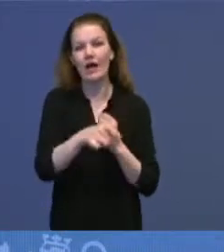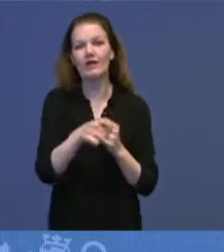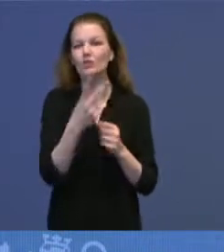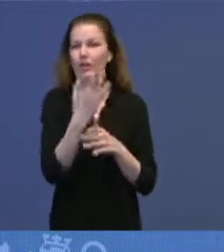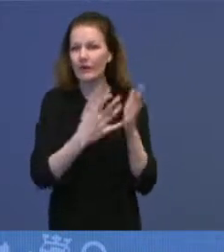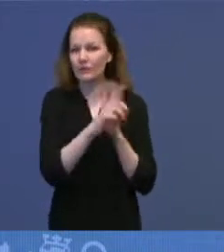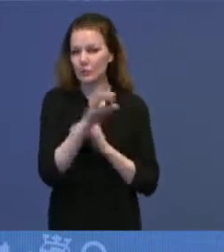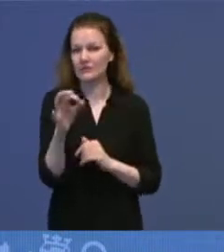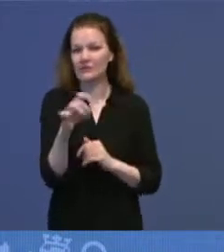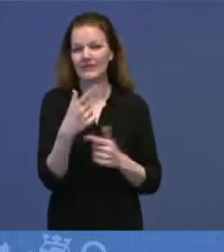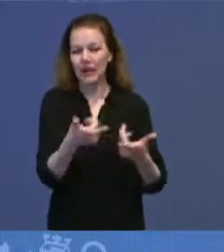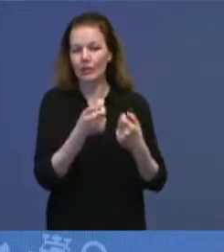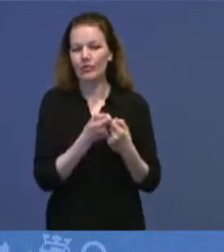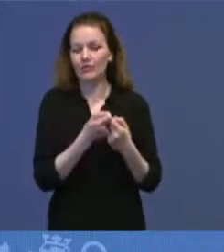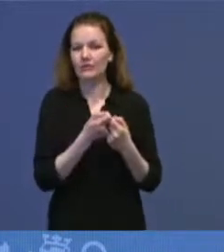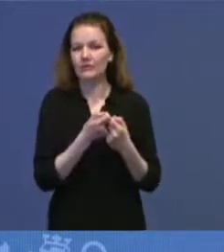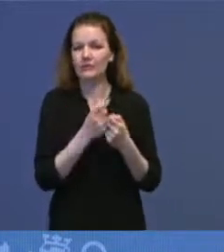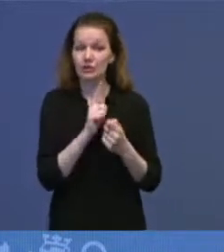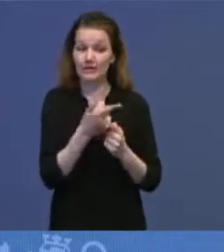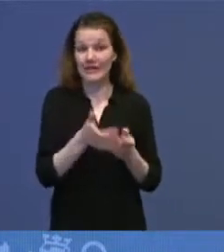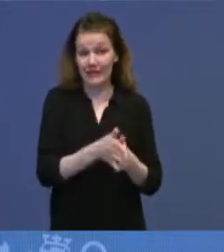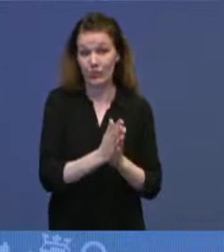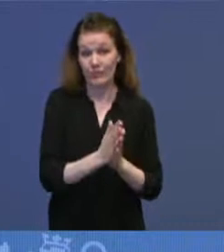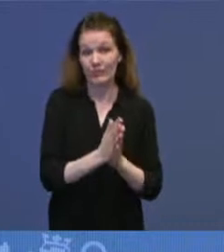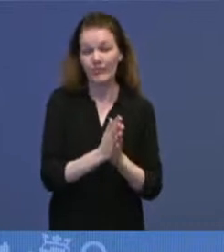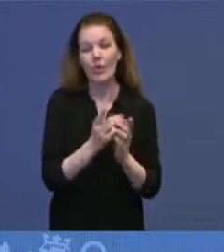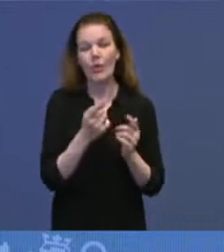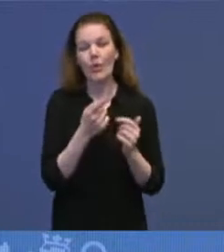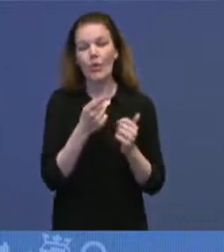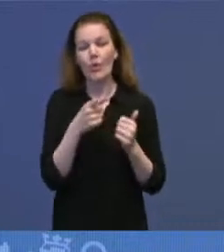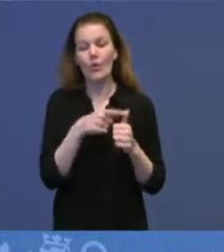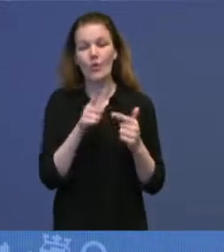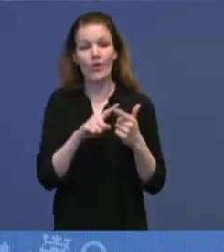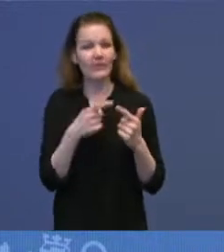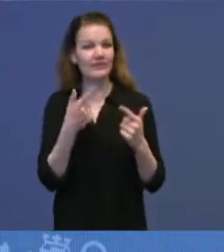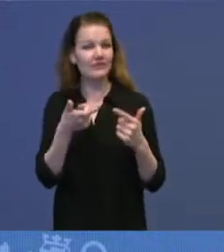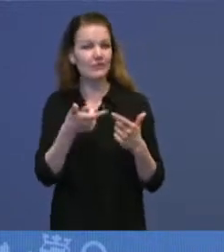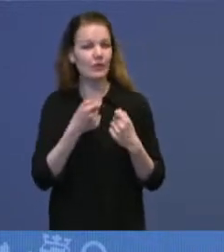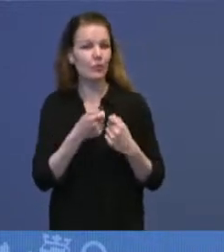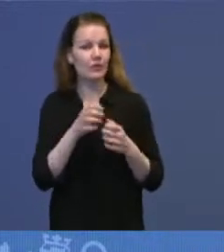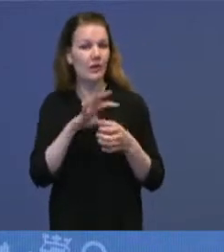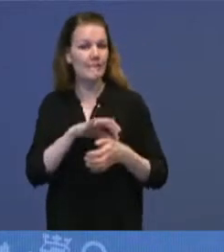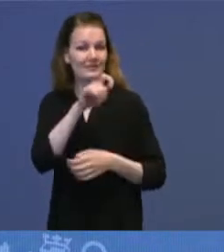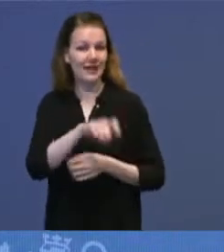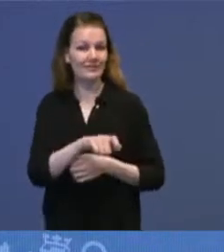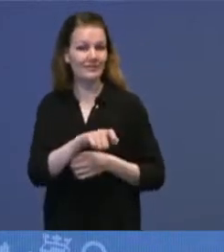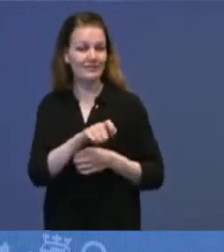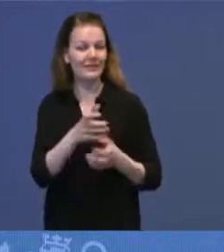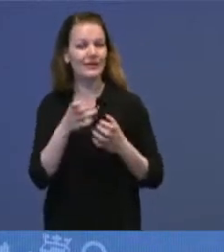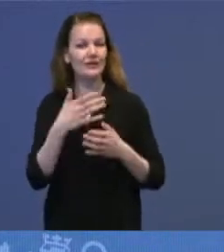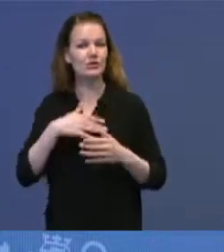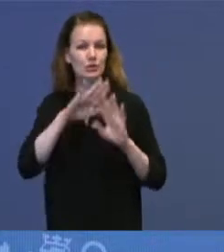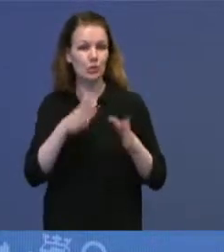2500, basert på anmodning fra Moldova, og vi vil ta imot pasienter til sykehusbehandling